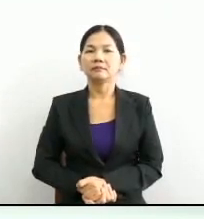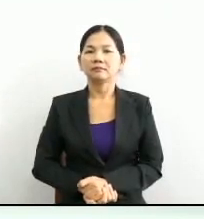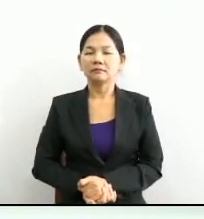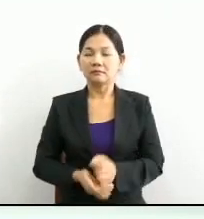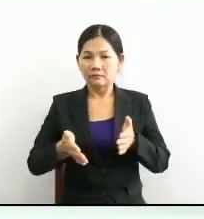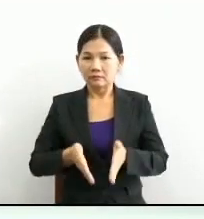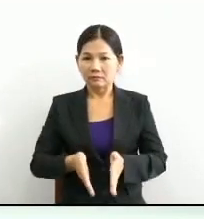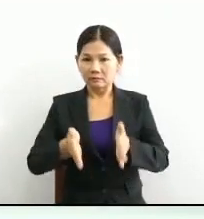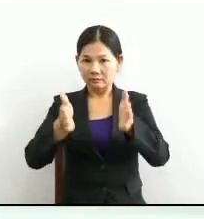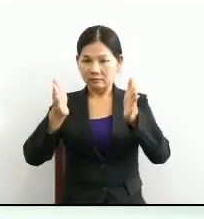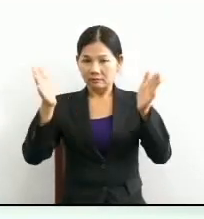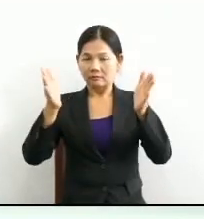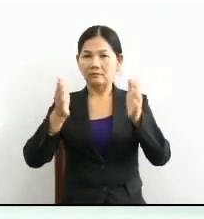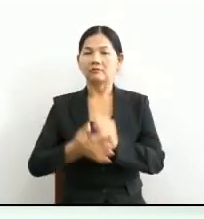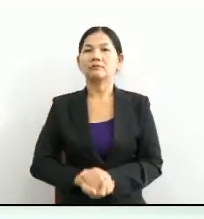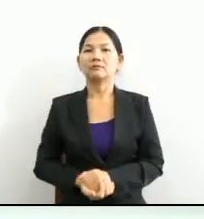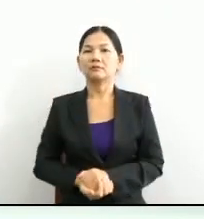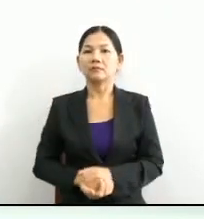chỗ rốt